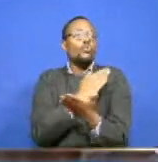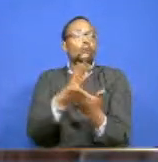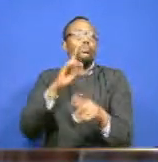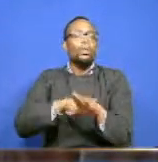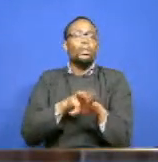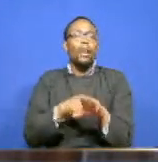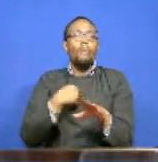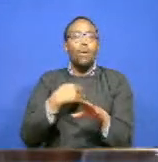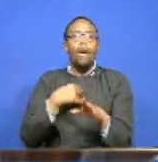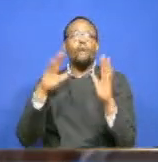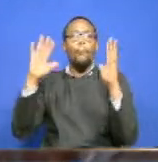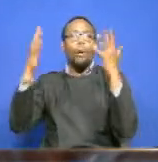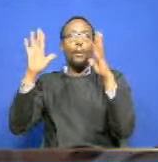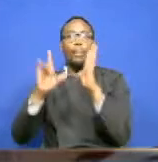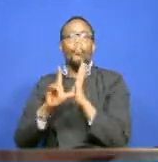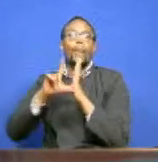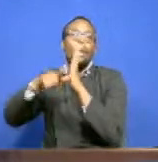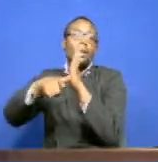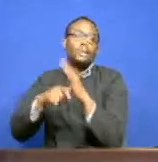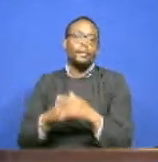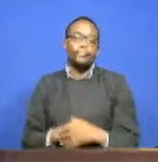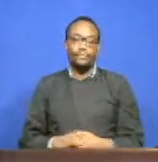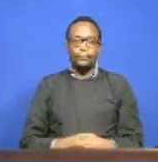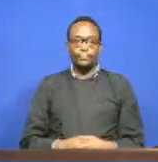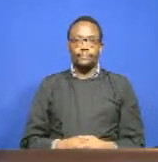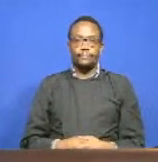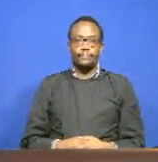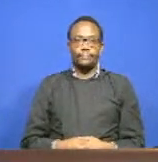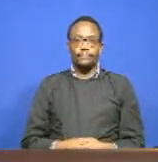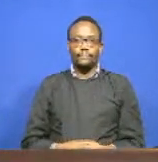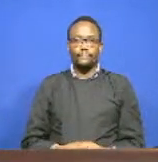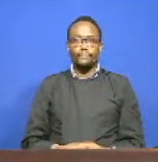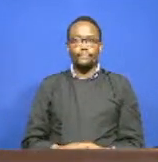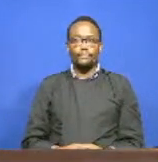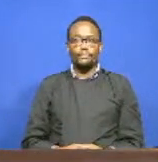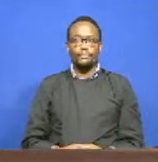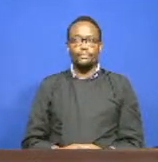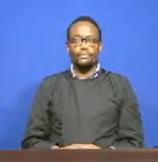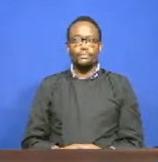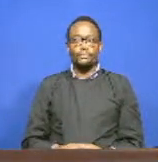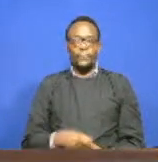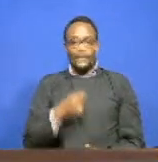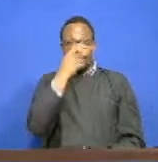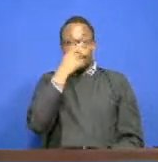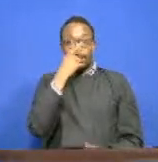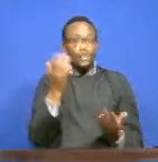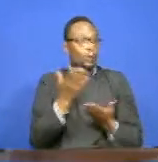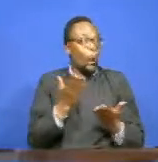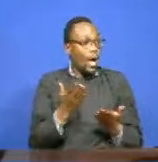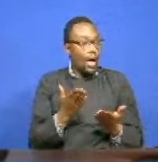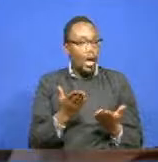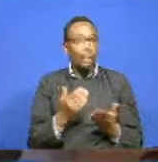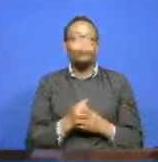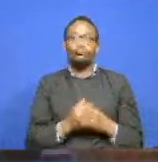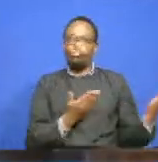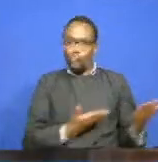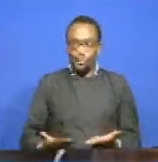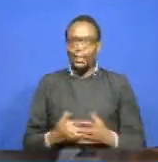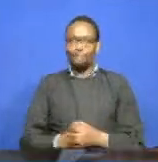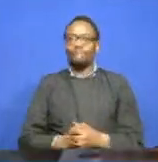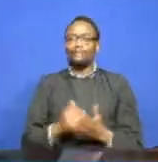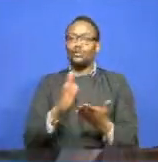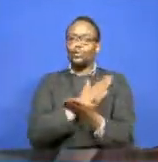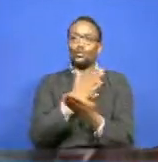go to the auditorium after the service. Wan Tanzania, mko wapi, mpo? Haya,